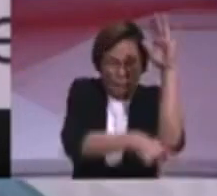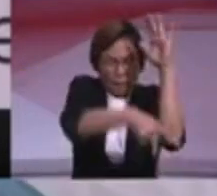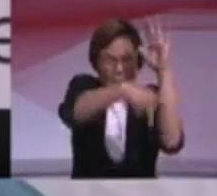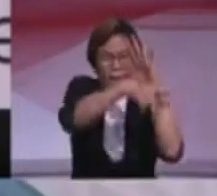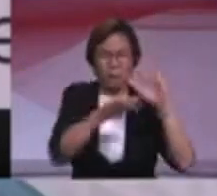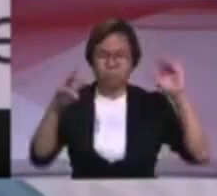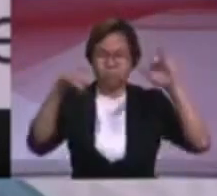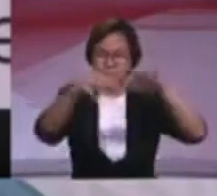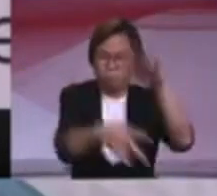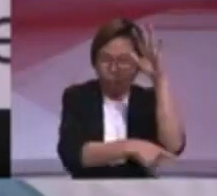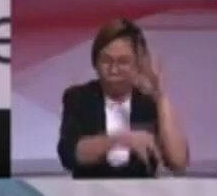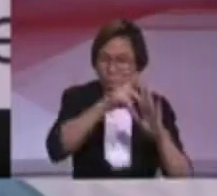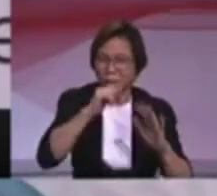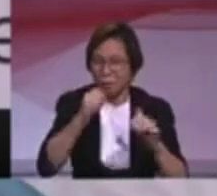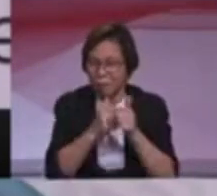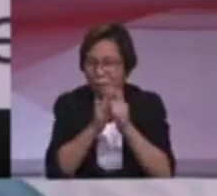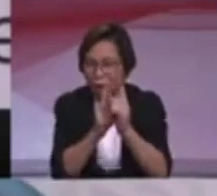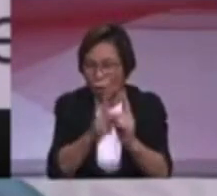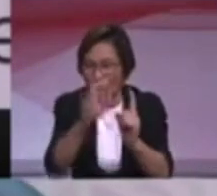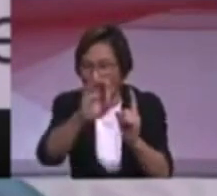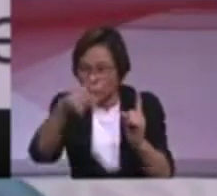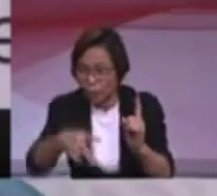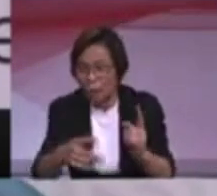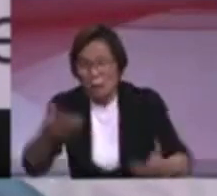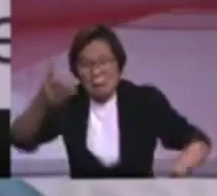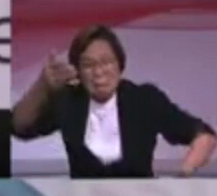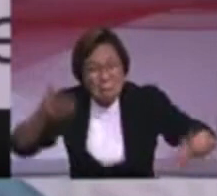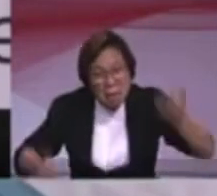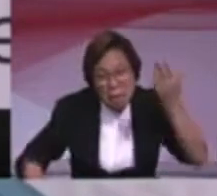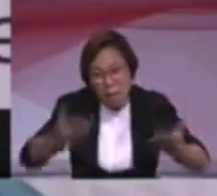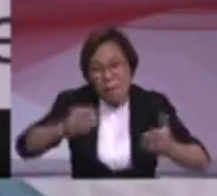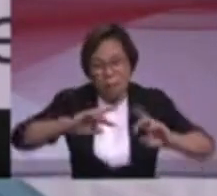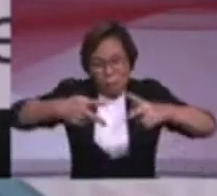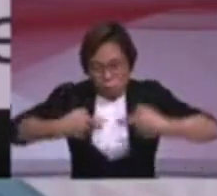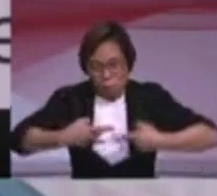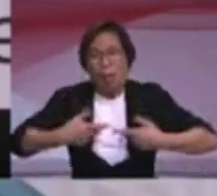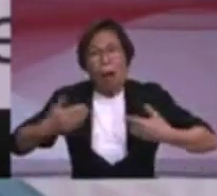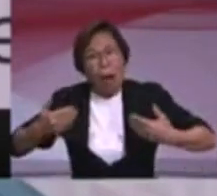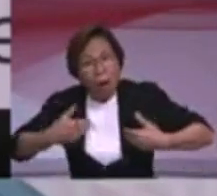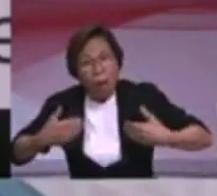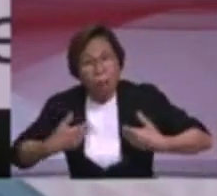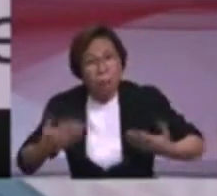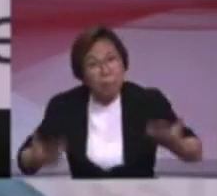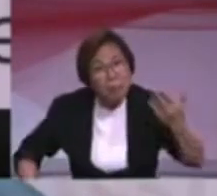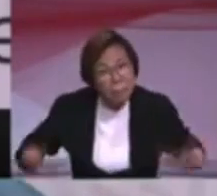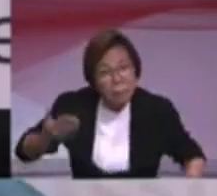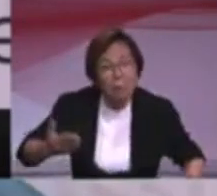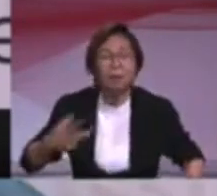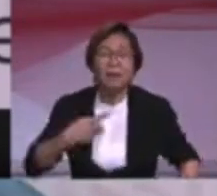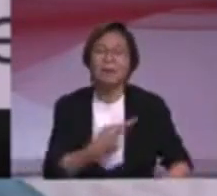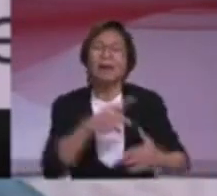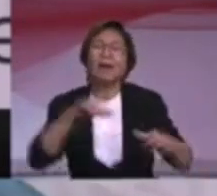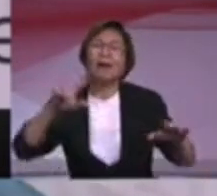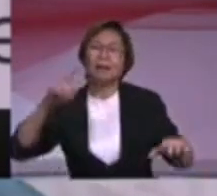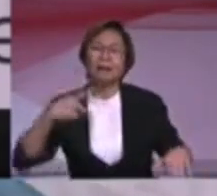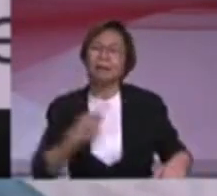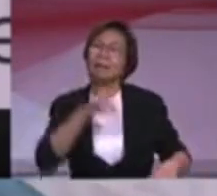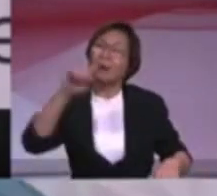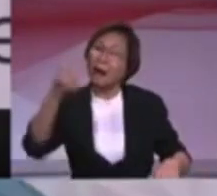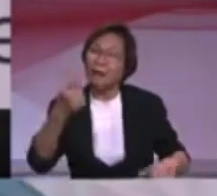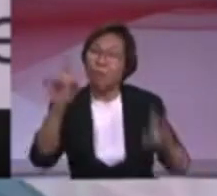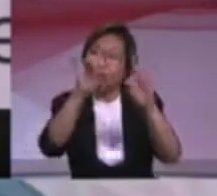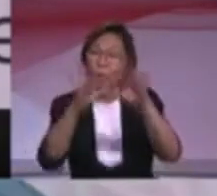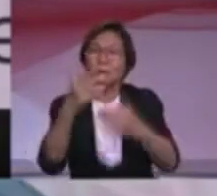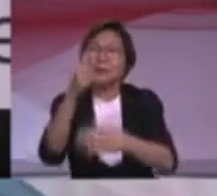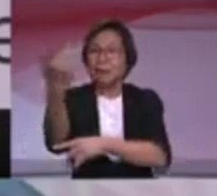kalau tidak patuh pada SOP, kemungkinan kebarangkalian dijangkiti itu ada. Jadi kita hanya melaksanakan ujian ini